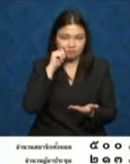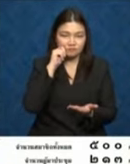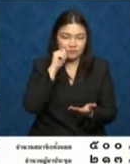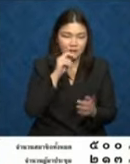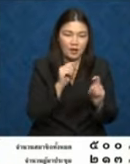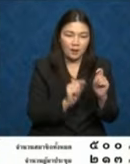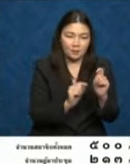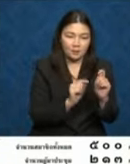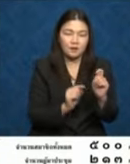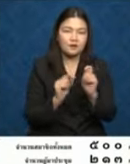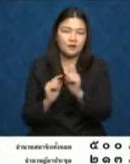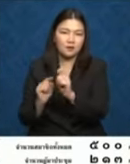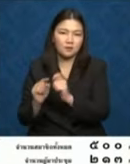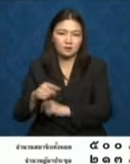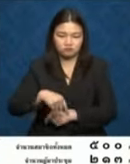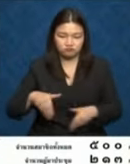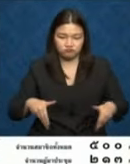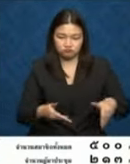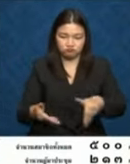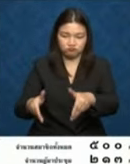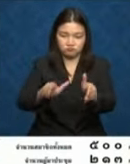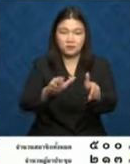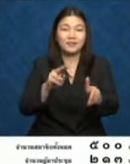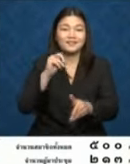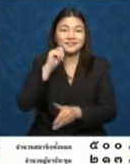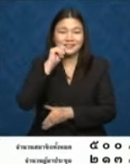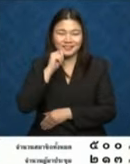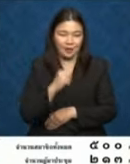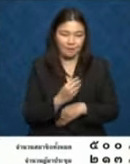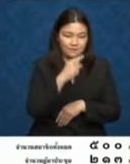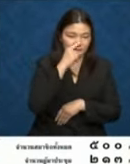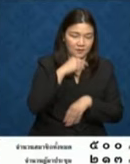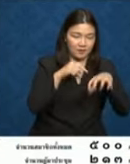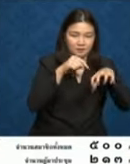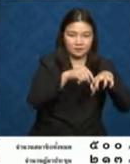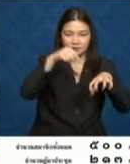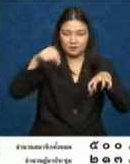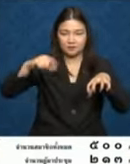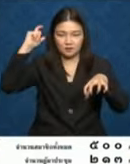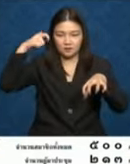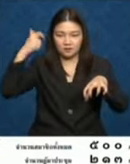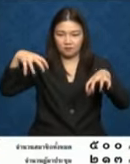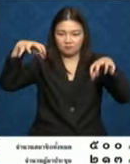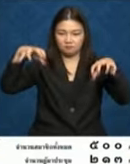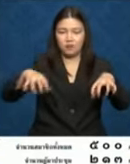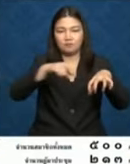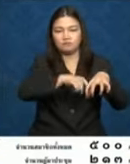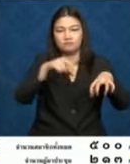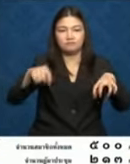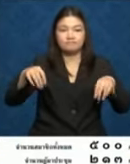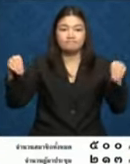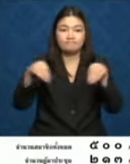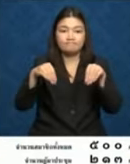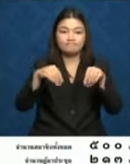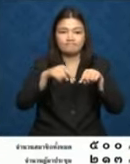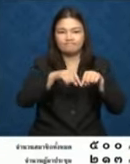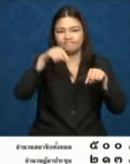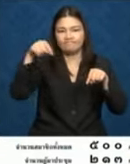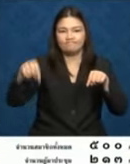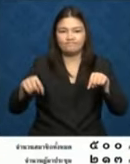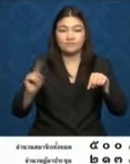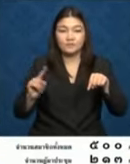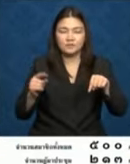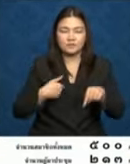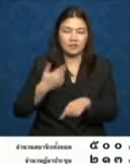เภอแม่สายซึ่งแม่น้ำสายนี้เป็นแม่น้ำระหว่างประเทศนะคะก็คือประเทศเมียนมาและประเทศไทยเรานะคะซึ่งที่ผ่านมาดิฉันเคยน